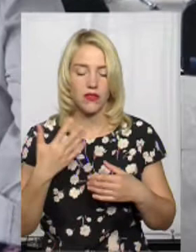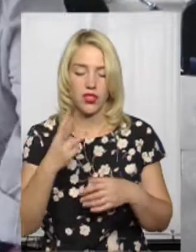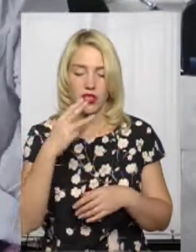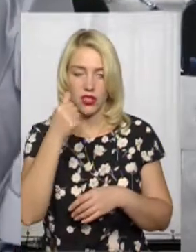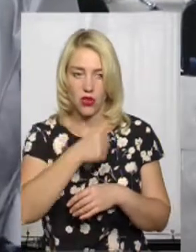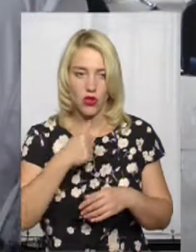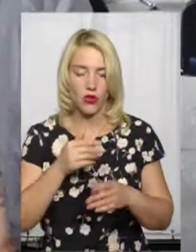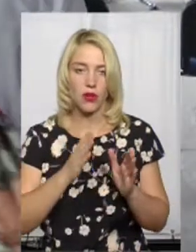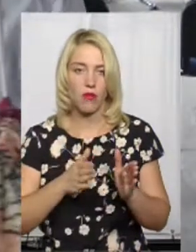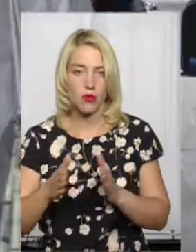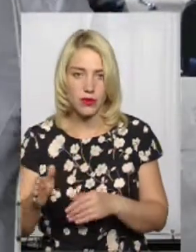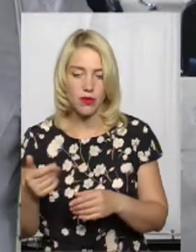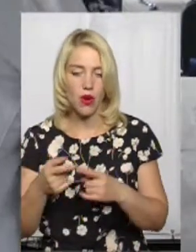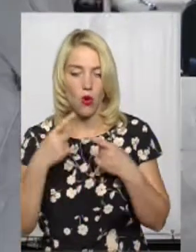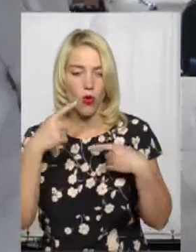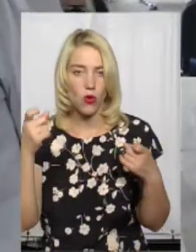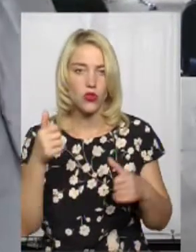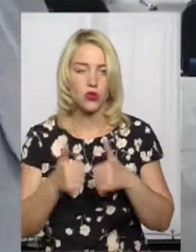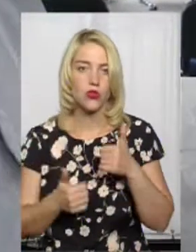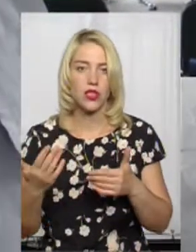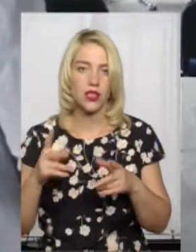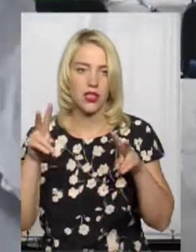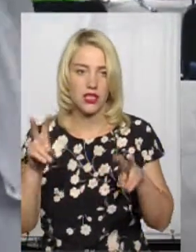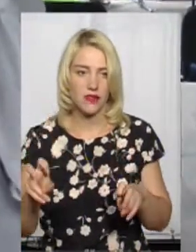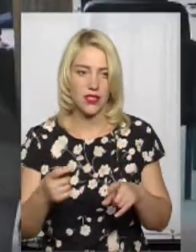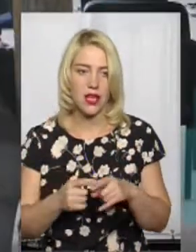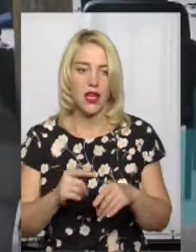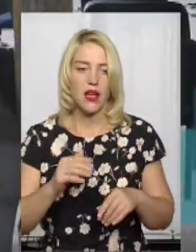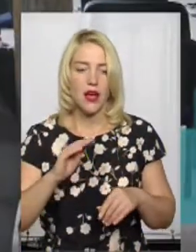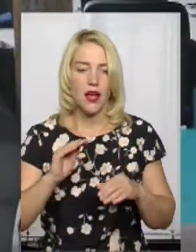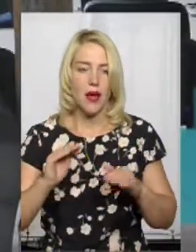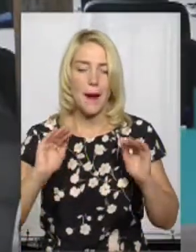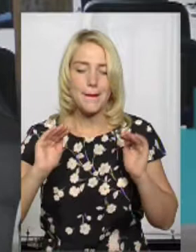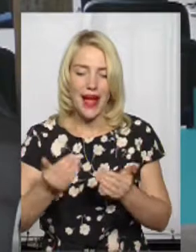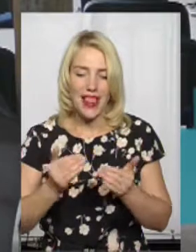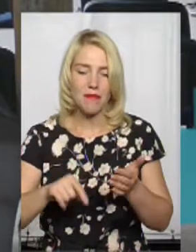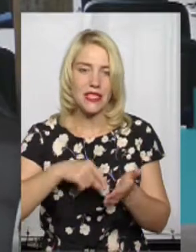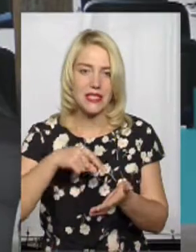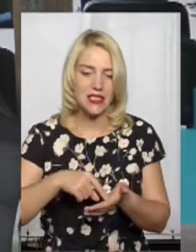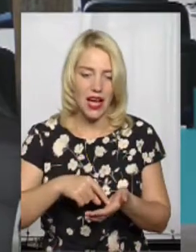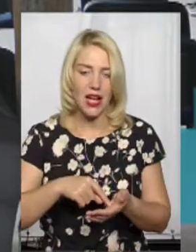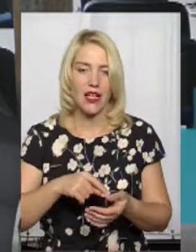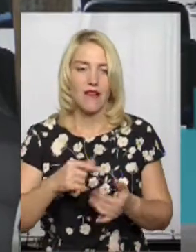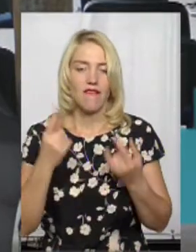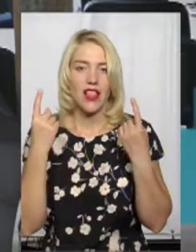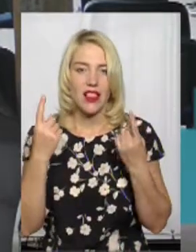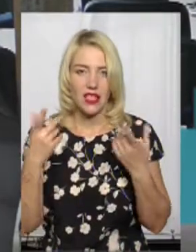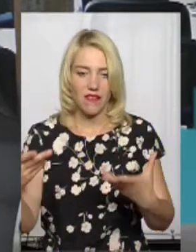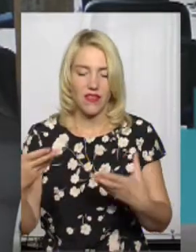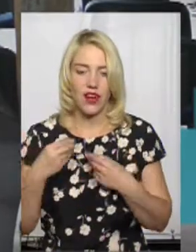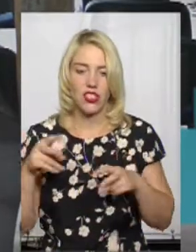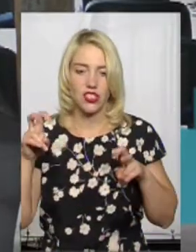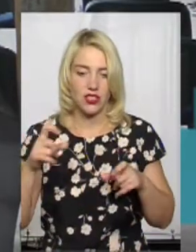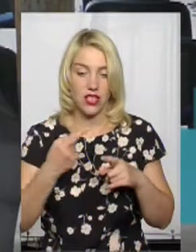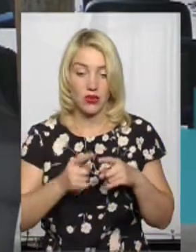поспіль оголошує конкурс, який називається «Малі міста – великі враження». Цього року неочікувано для нас Міністерство культури